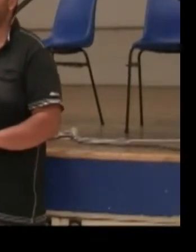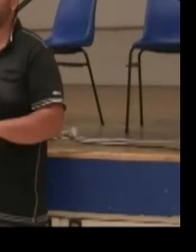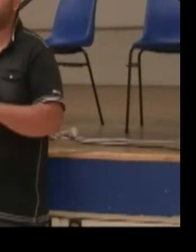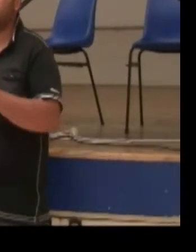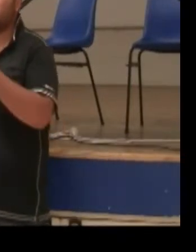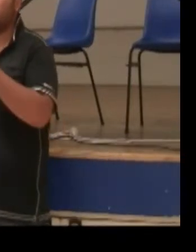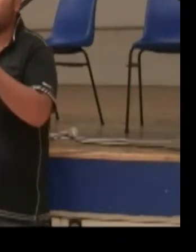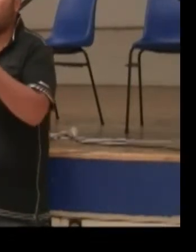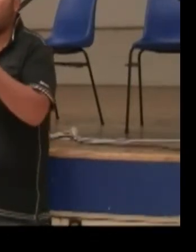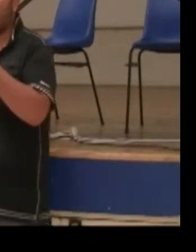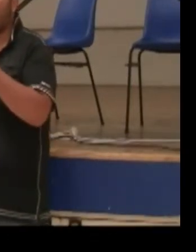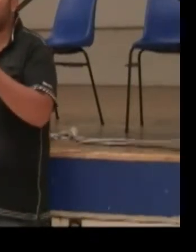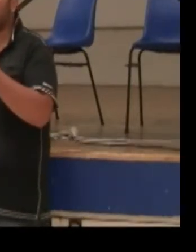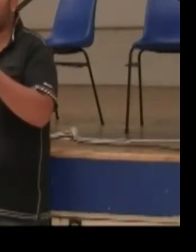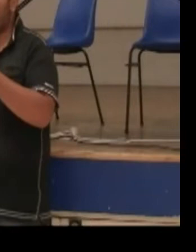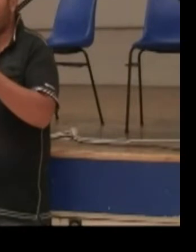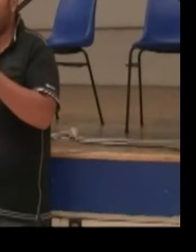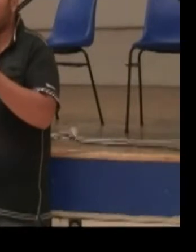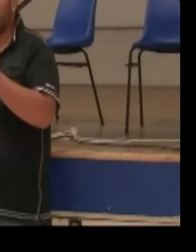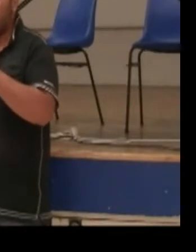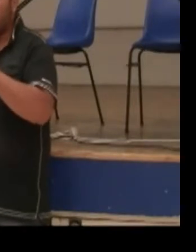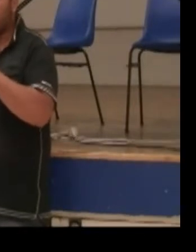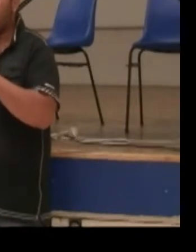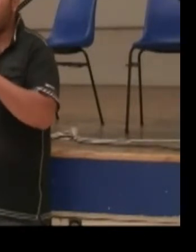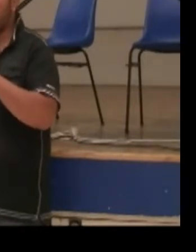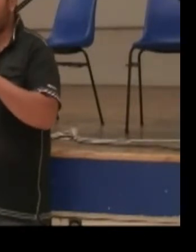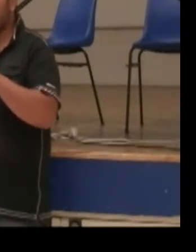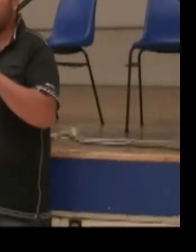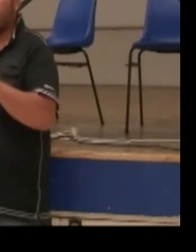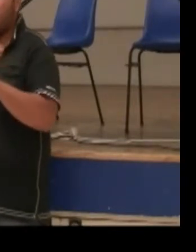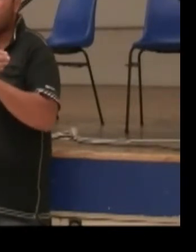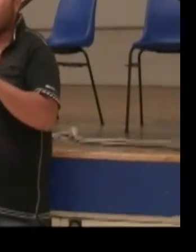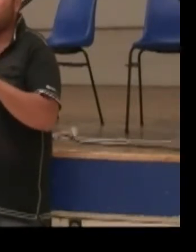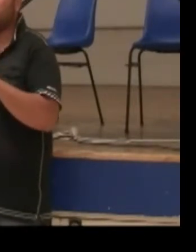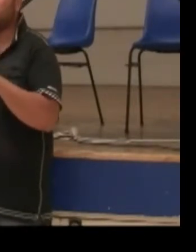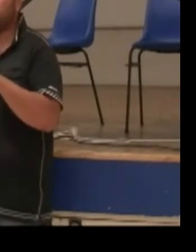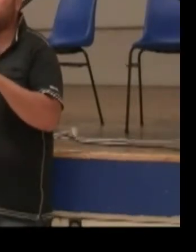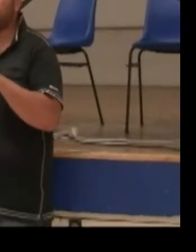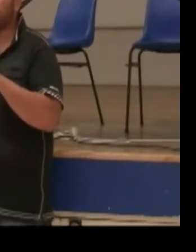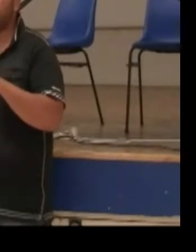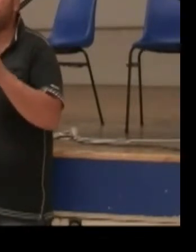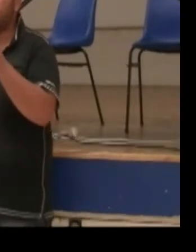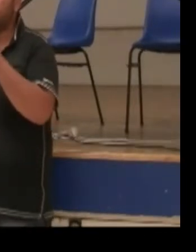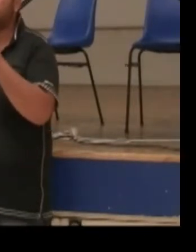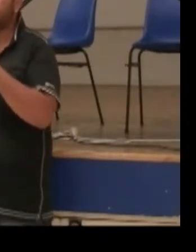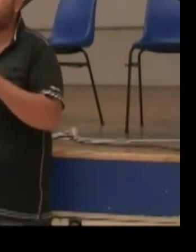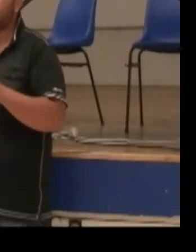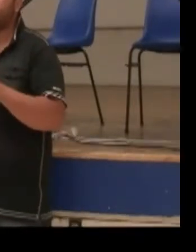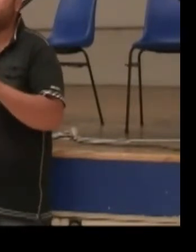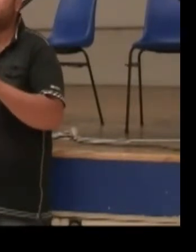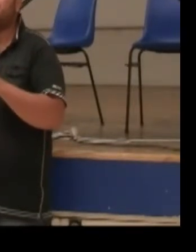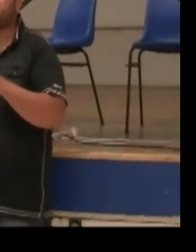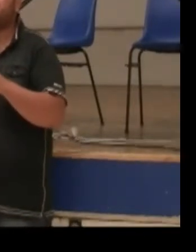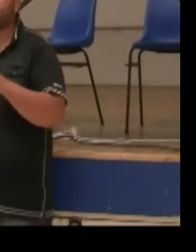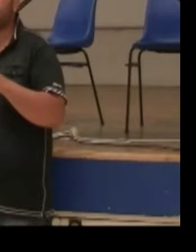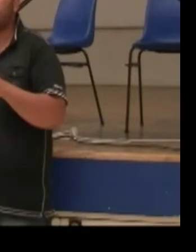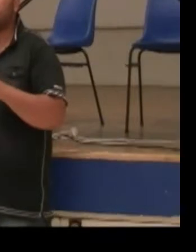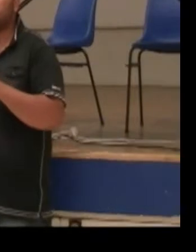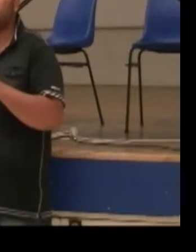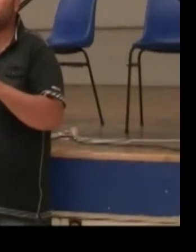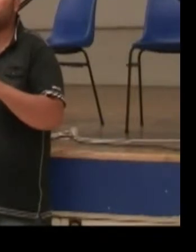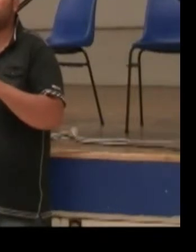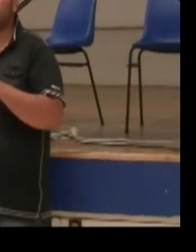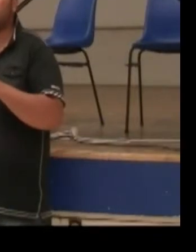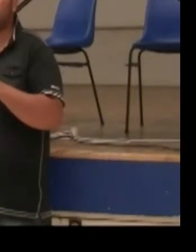ressemble. Regarde ce qu'il y a avant. Juste avant, Allah subhanahu wa ta'ala, de quoi il parle? Il parle de Sayyidina Sulaiman, il parle de Salomon. Salomon, les